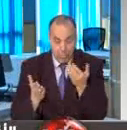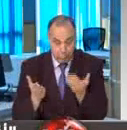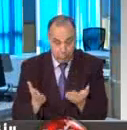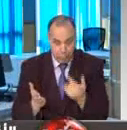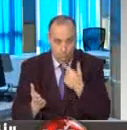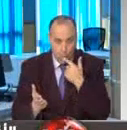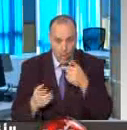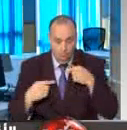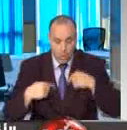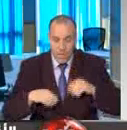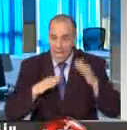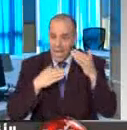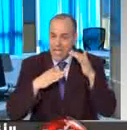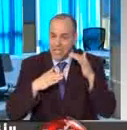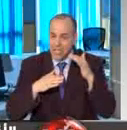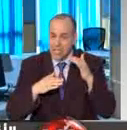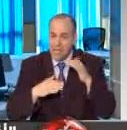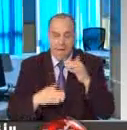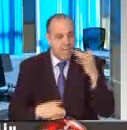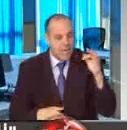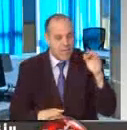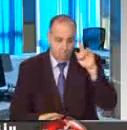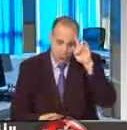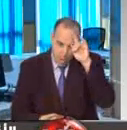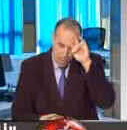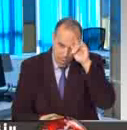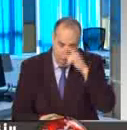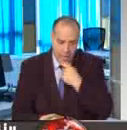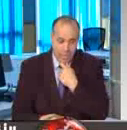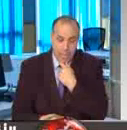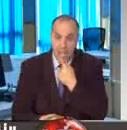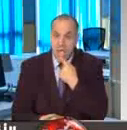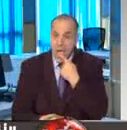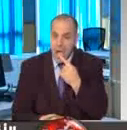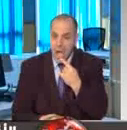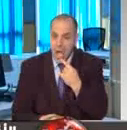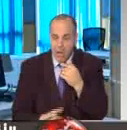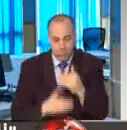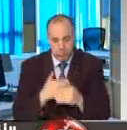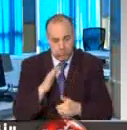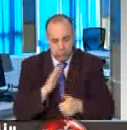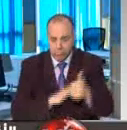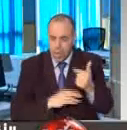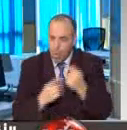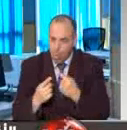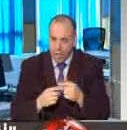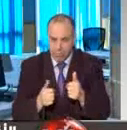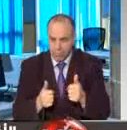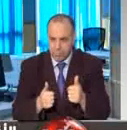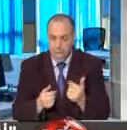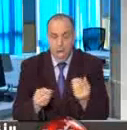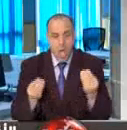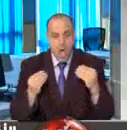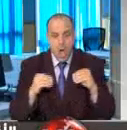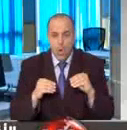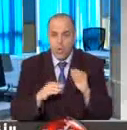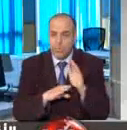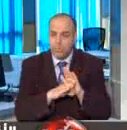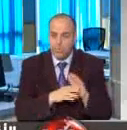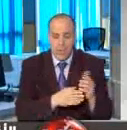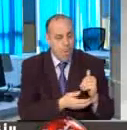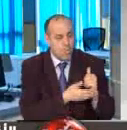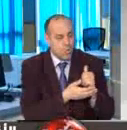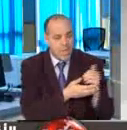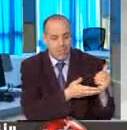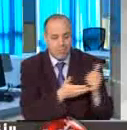اعتبره وزراء خارجية كل من فرنسا وألمانيا وبريطانيا شرط لإنجاح هذه المحادثات بالإضافة إلى ضمان وصول